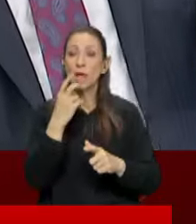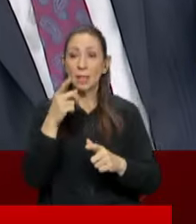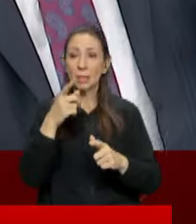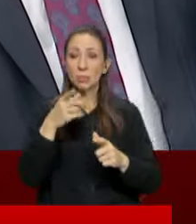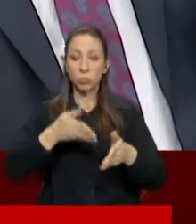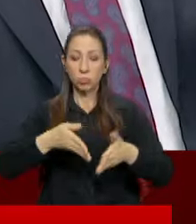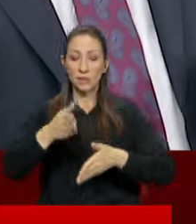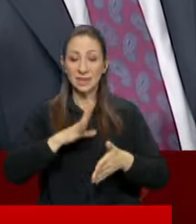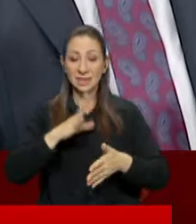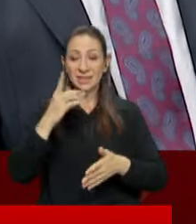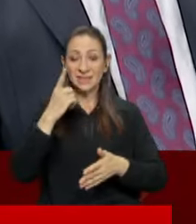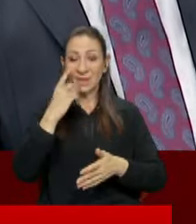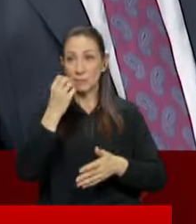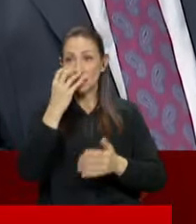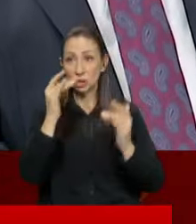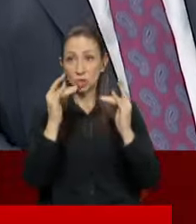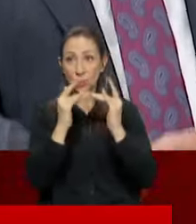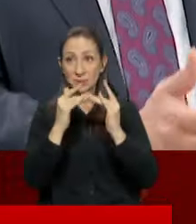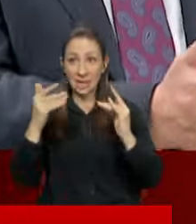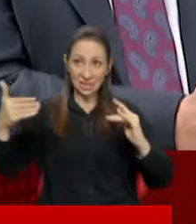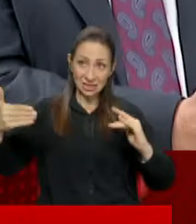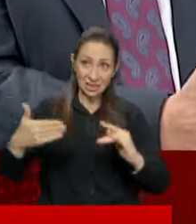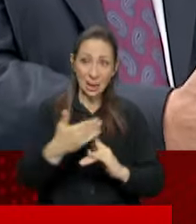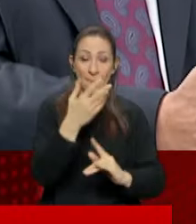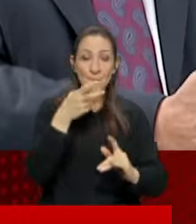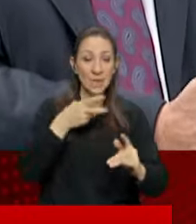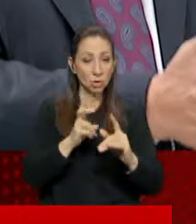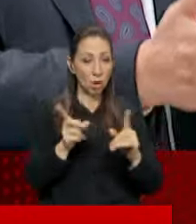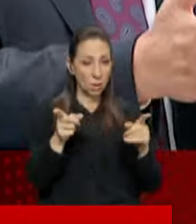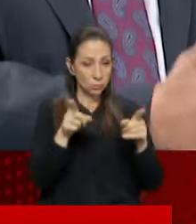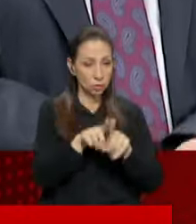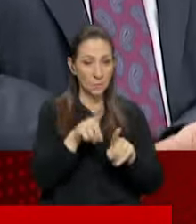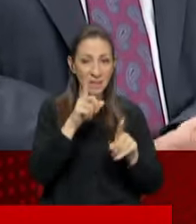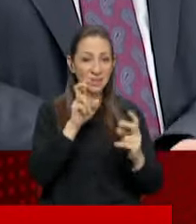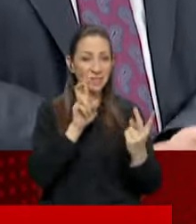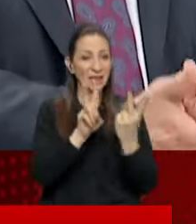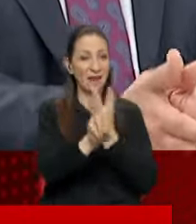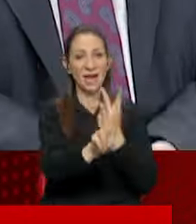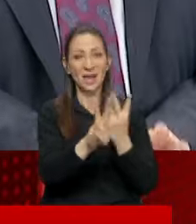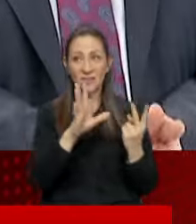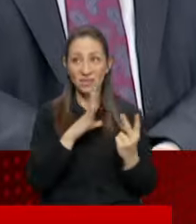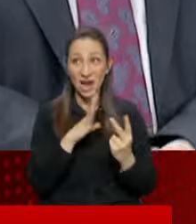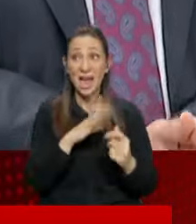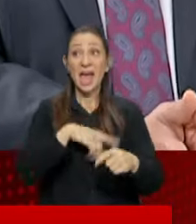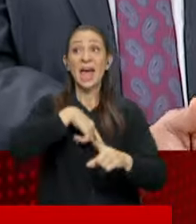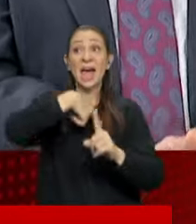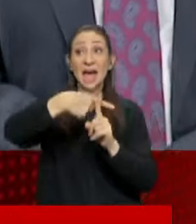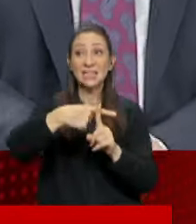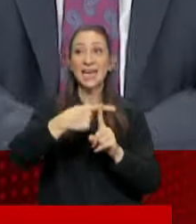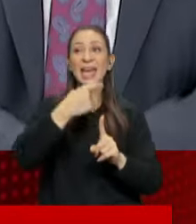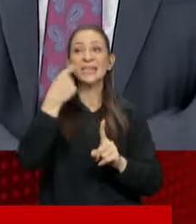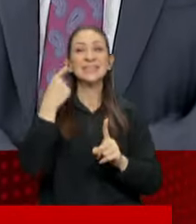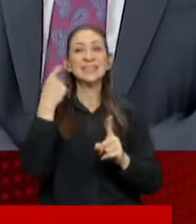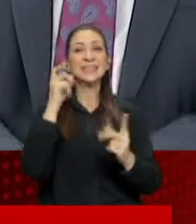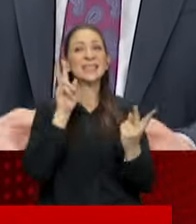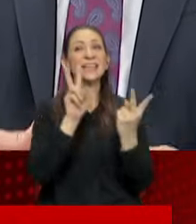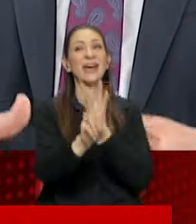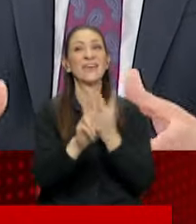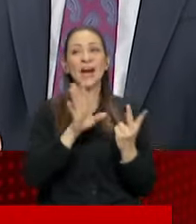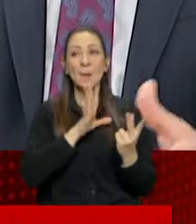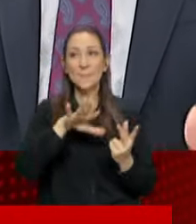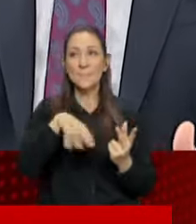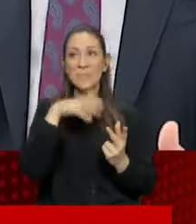Oradan Devlet Bahçeli Köprüsü'nden geçirip metro ile buluşturup bir tramvay hattımız var. Ayrıca nostaljik tramvay hattımız var.